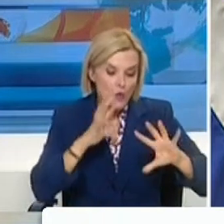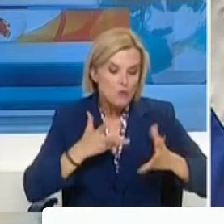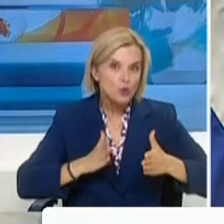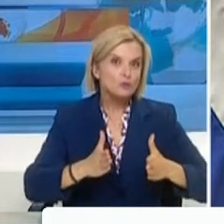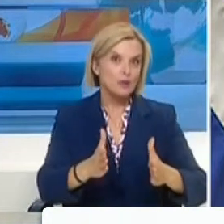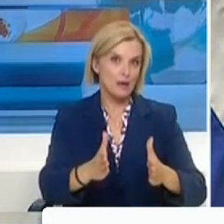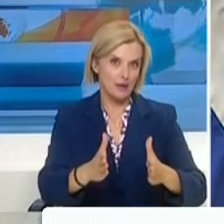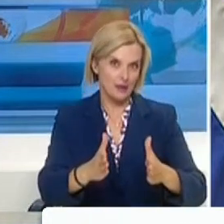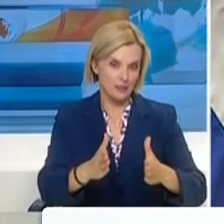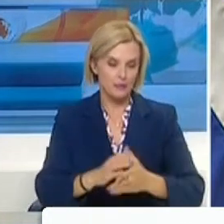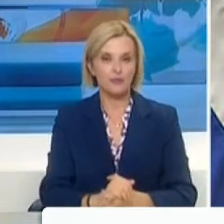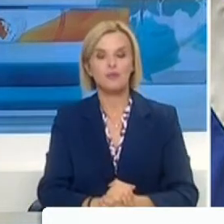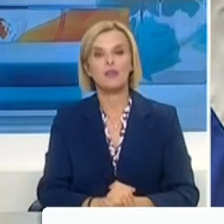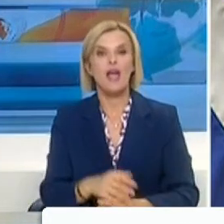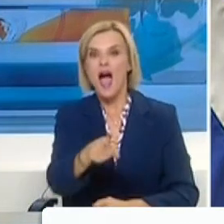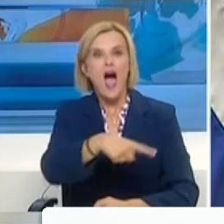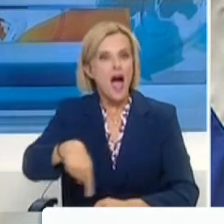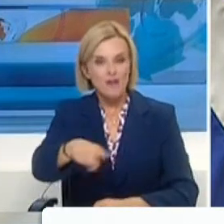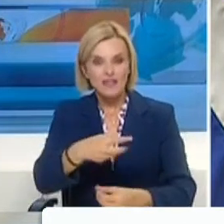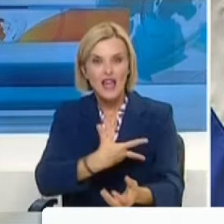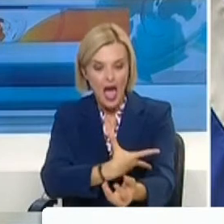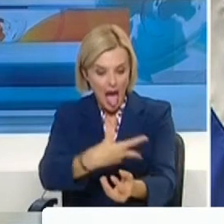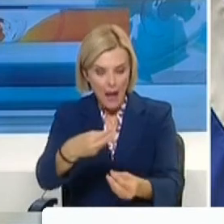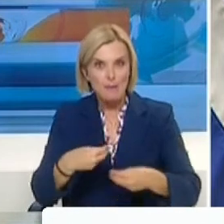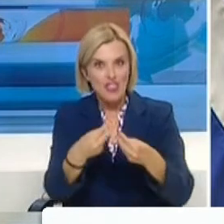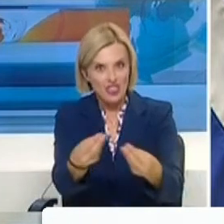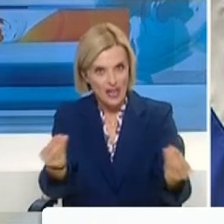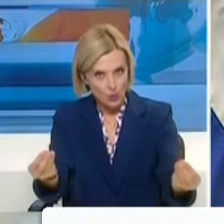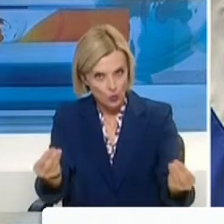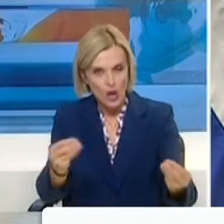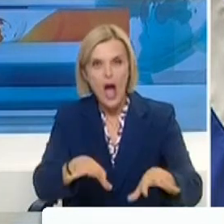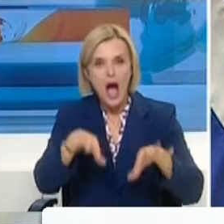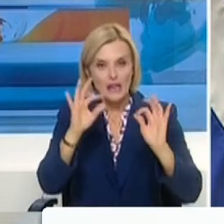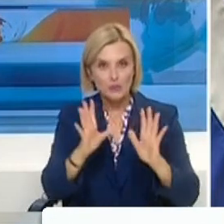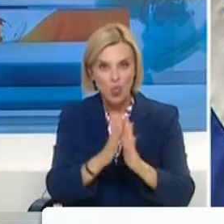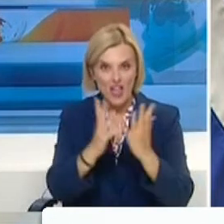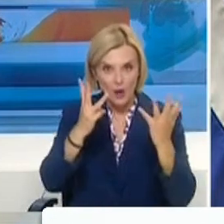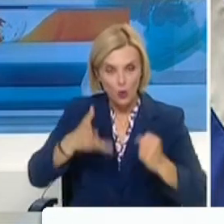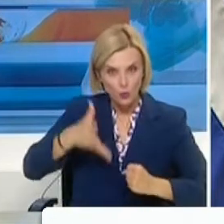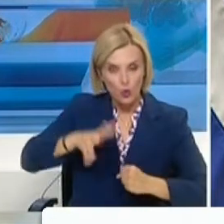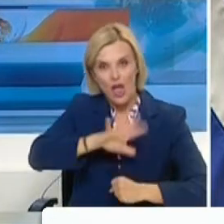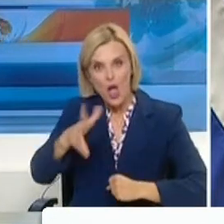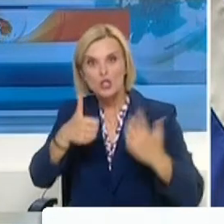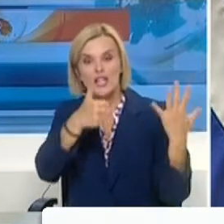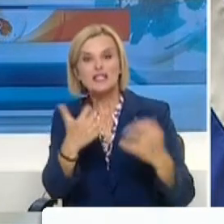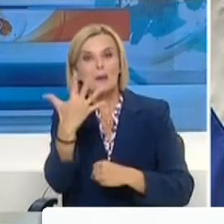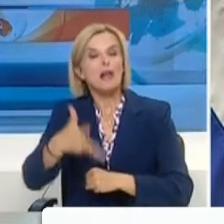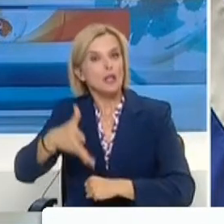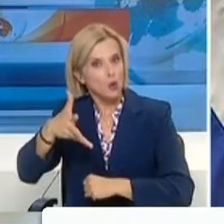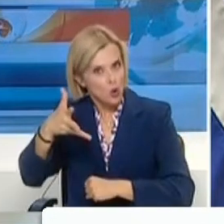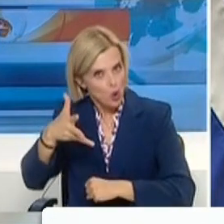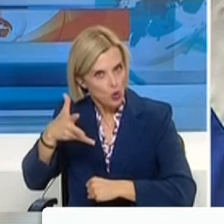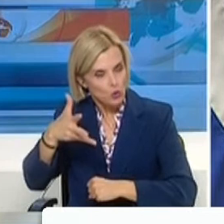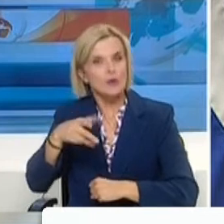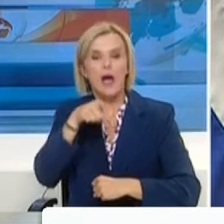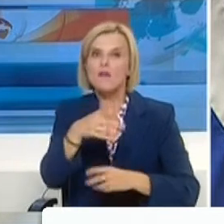όπως οι αιμοδότες μας. Ένα πληθυσμό που καλύπτει εύρος ηλικιών από 18 έως 65 έτη. Σας θυμίζω πως 70% των περιπτώσεων της νόσου από